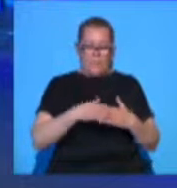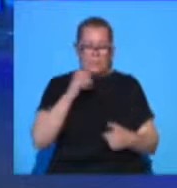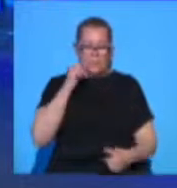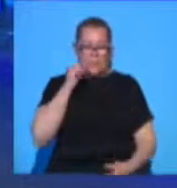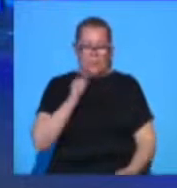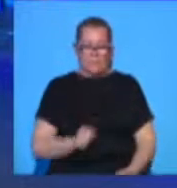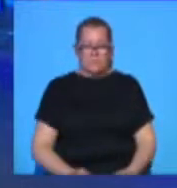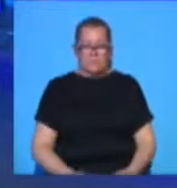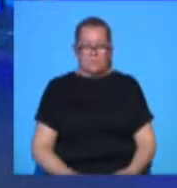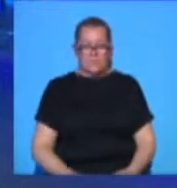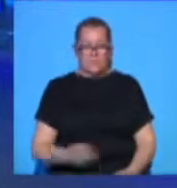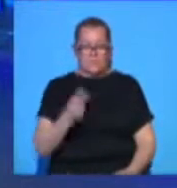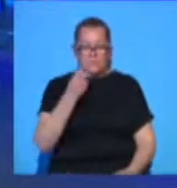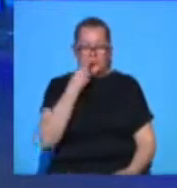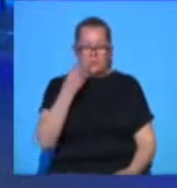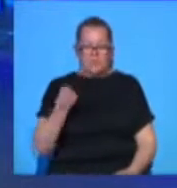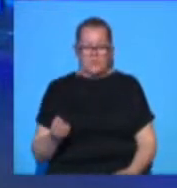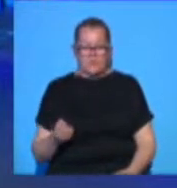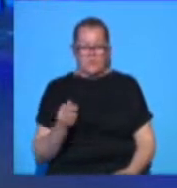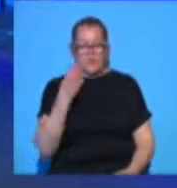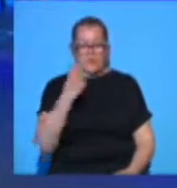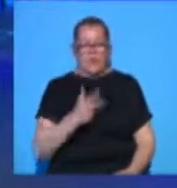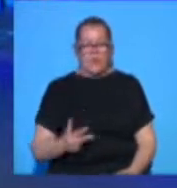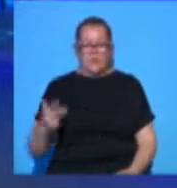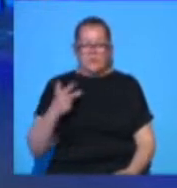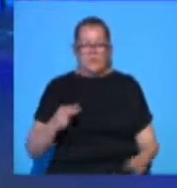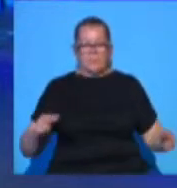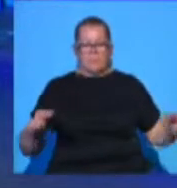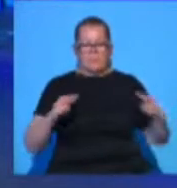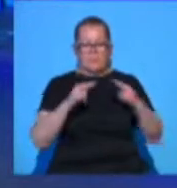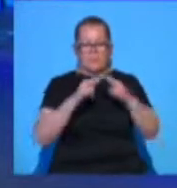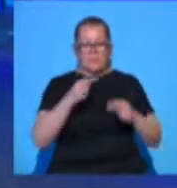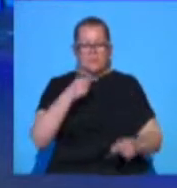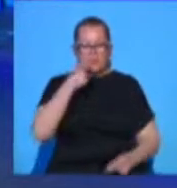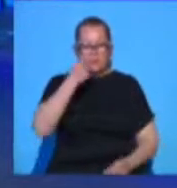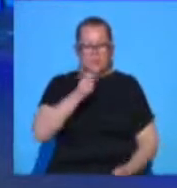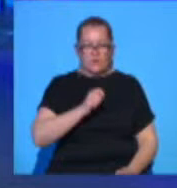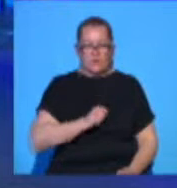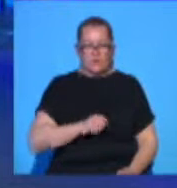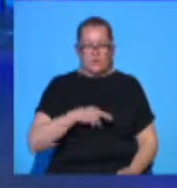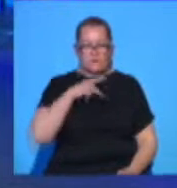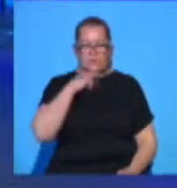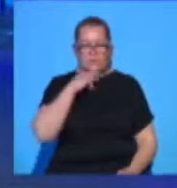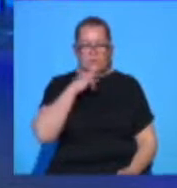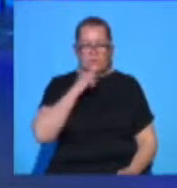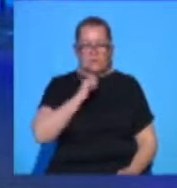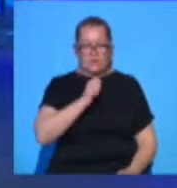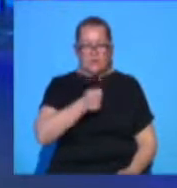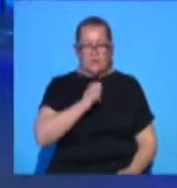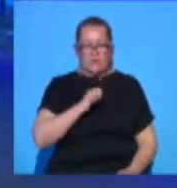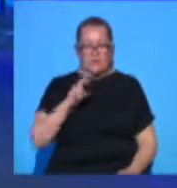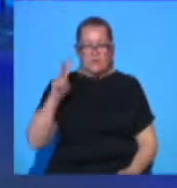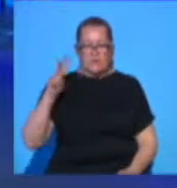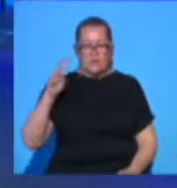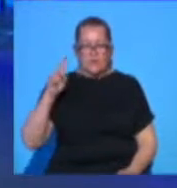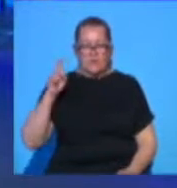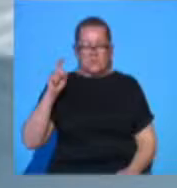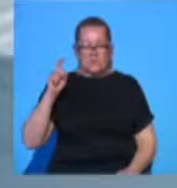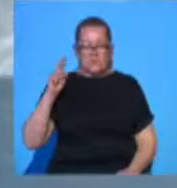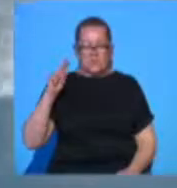public. Cu ce elemente de noutate vine ediția a 13-a, ne spune chiar directorul festivalului, Vlad Drăgulescu.